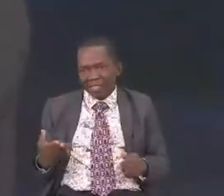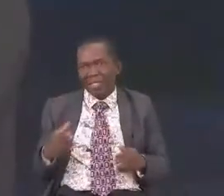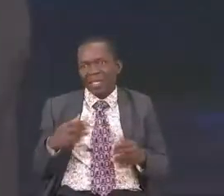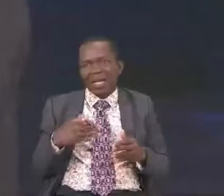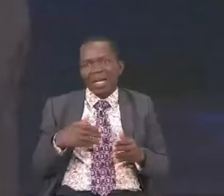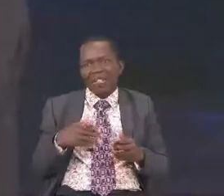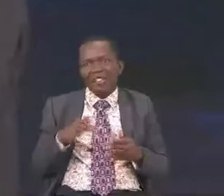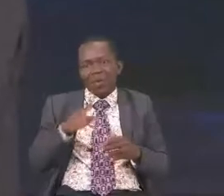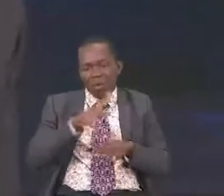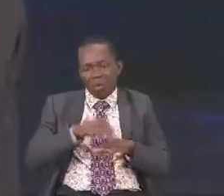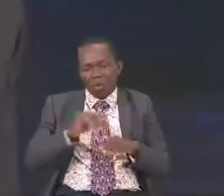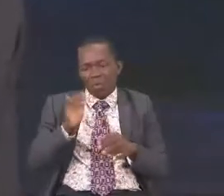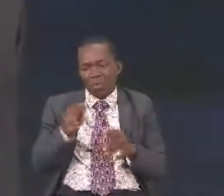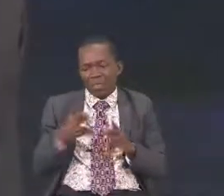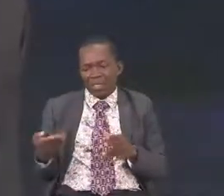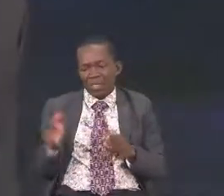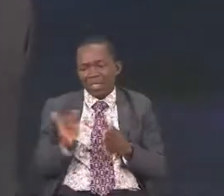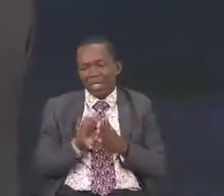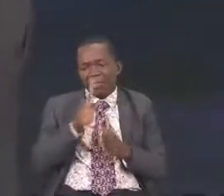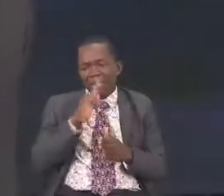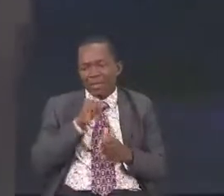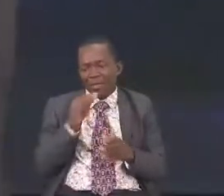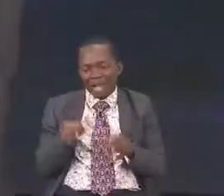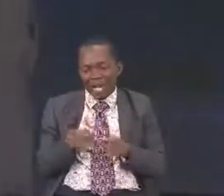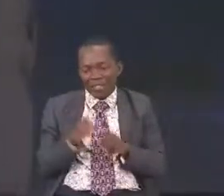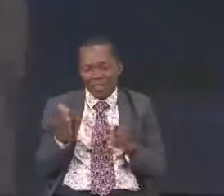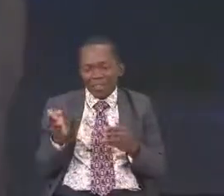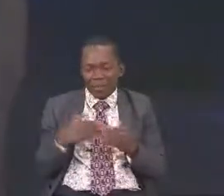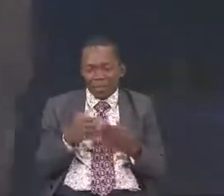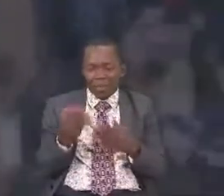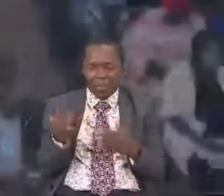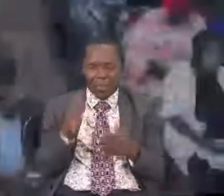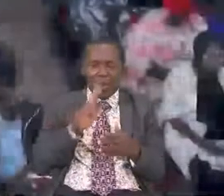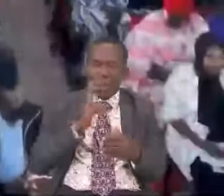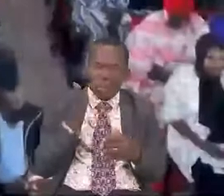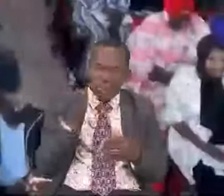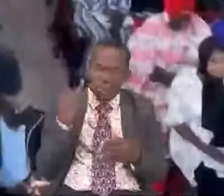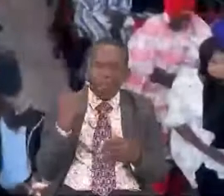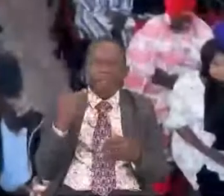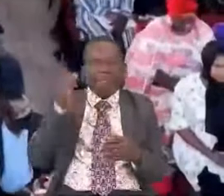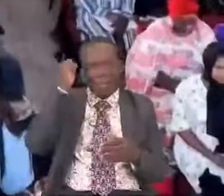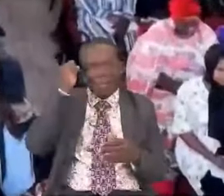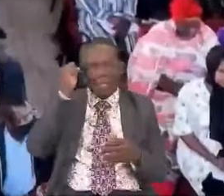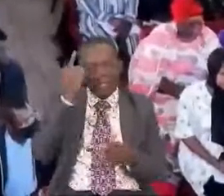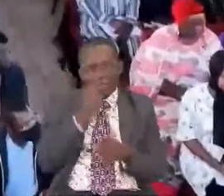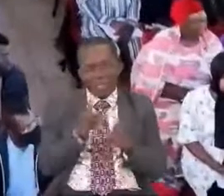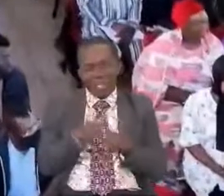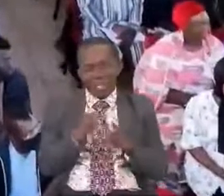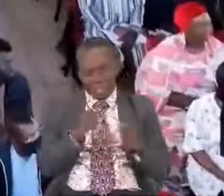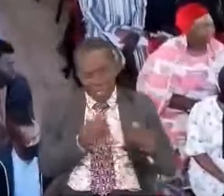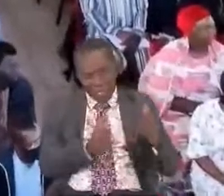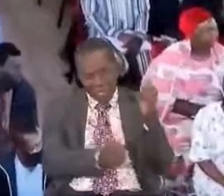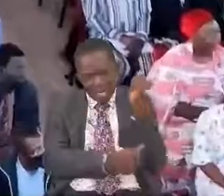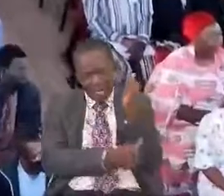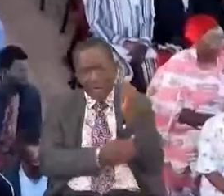Et maintenant, son corps était presque mort. Même s'il ne voyait pas l'évidence